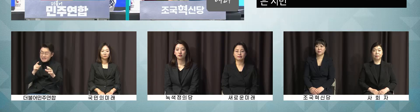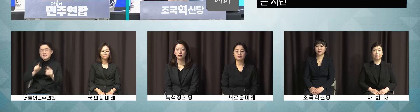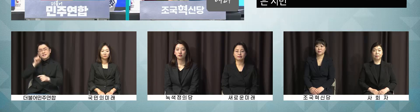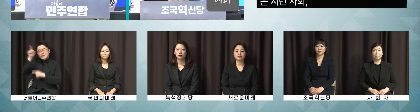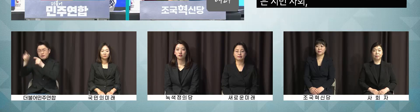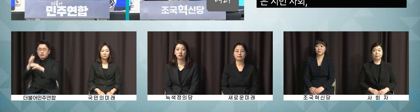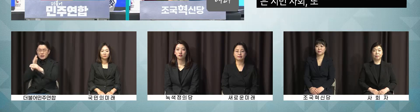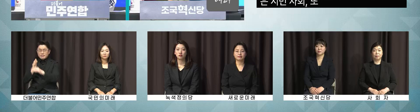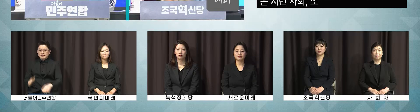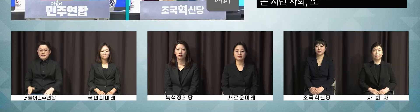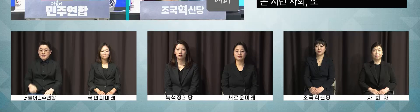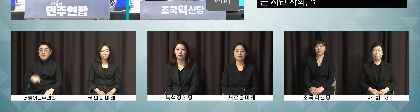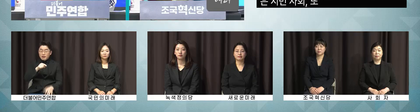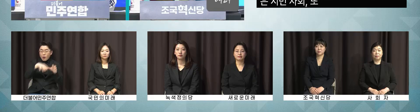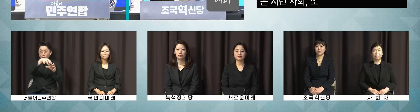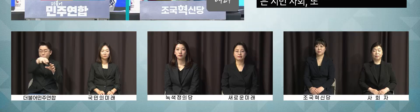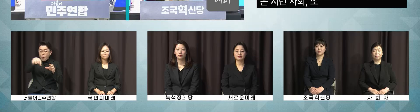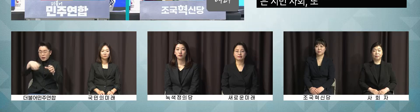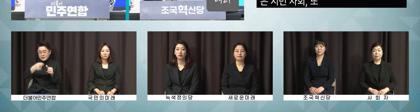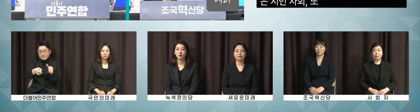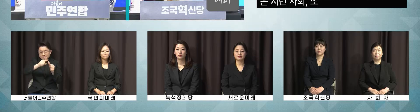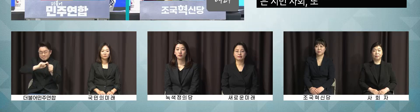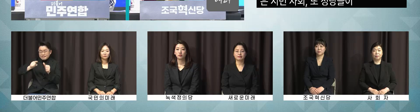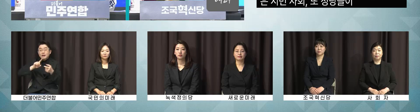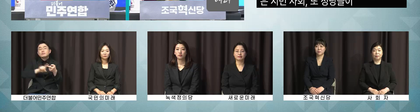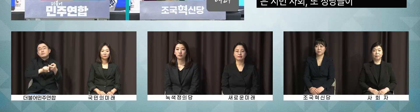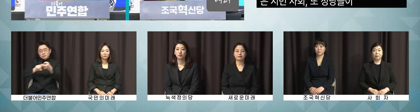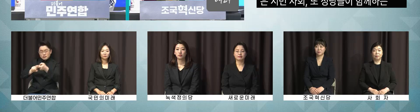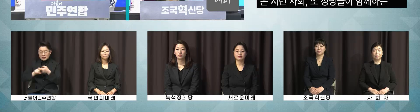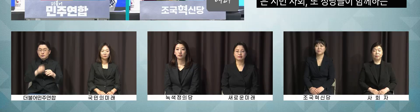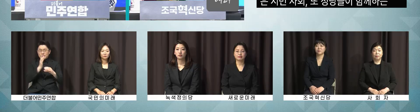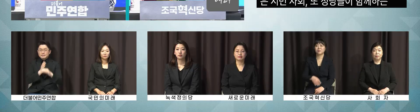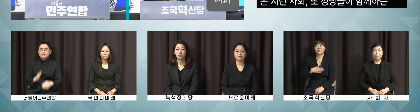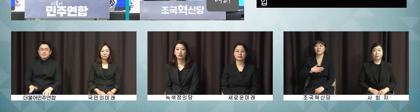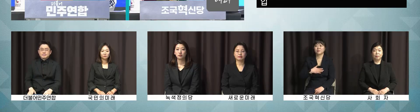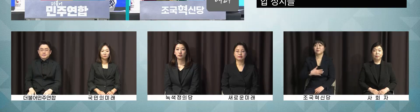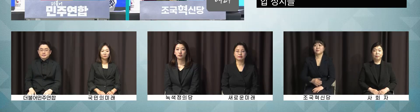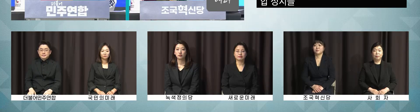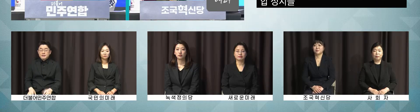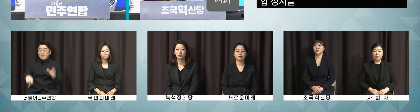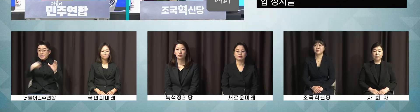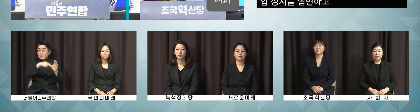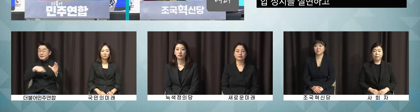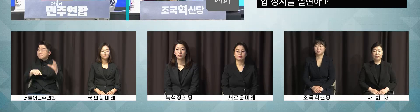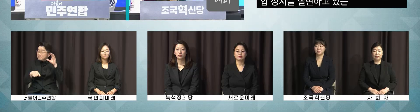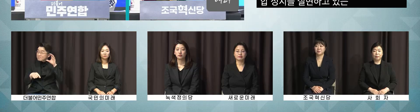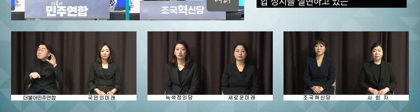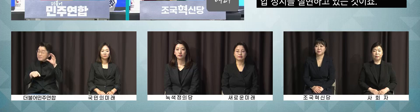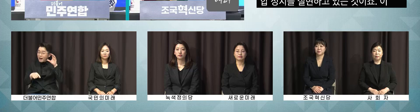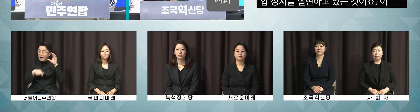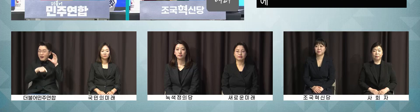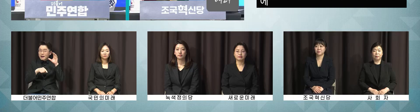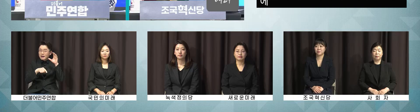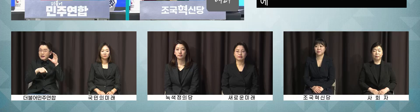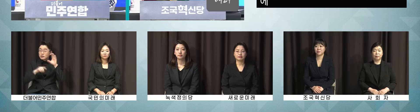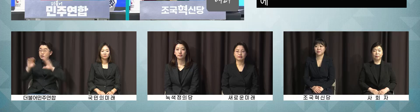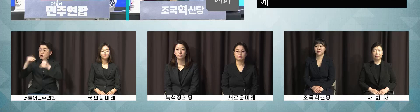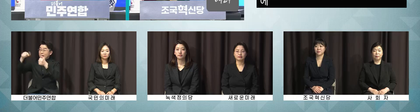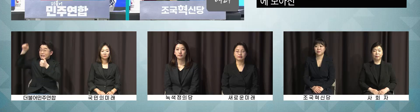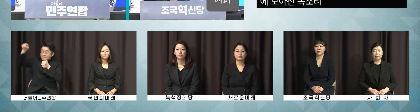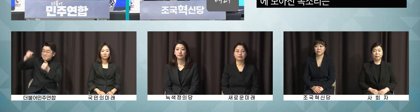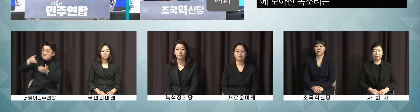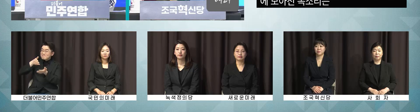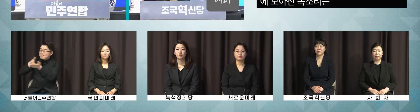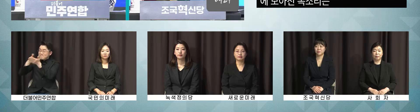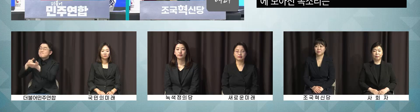또 제 정당들이 함께하는 연합정치를 실현하고 있는 거고요. 네, 알겠습니다. 이 안에 모아진 목소리는 국회 안에 의회 안에 기존의 정당